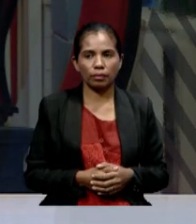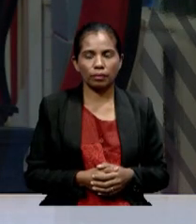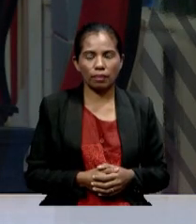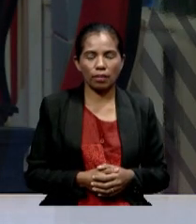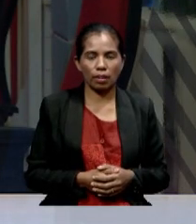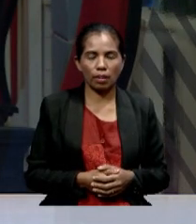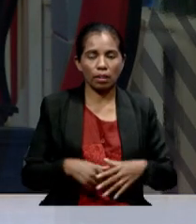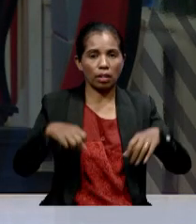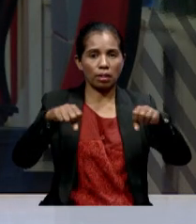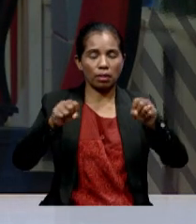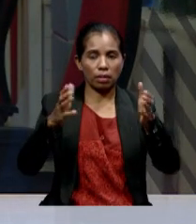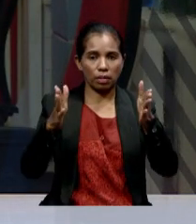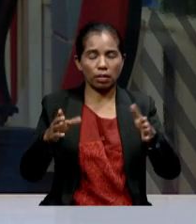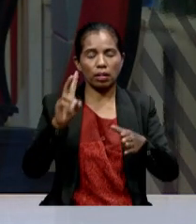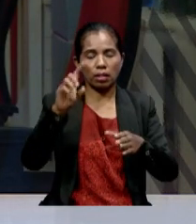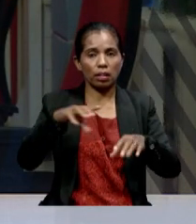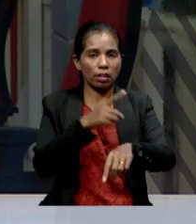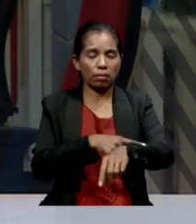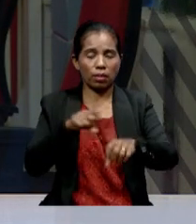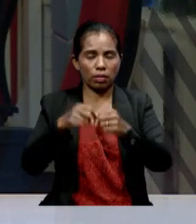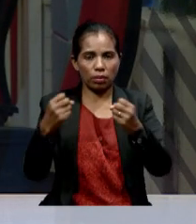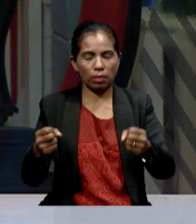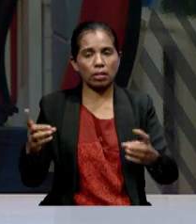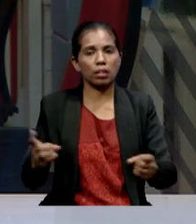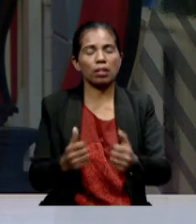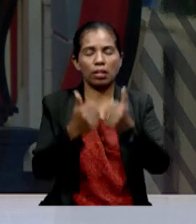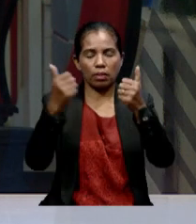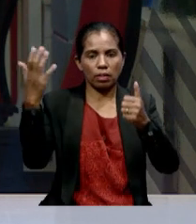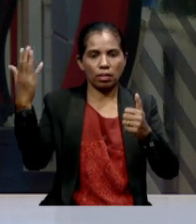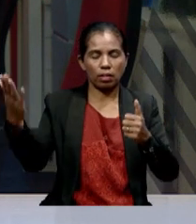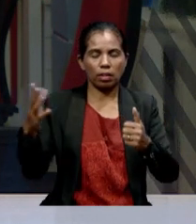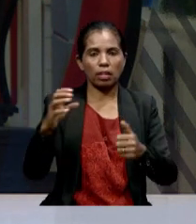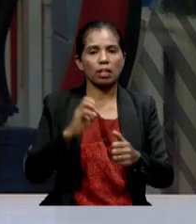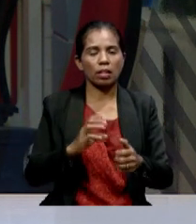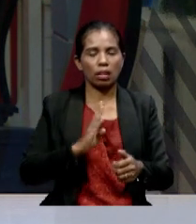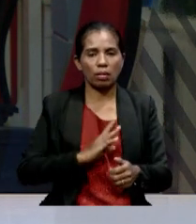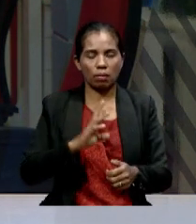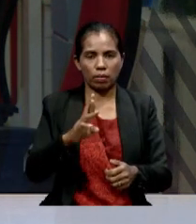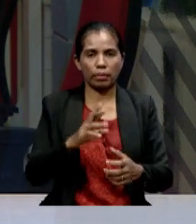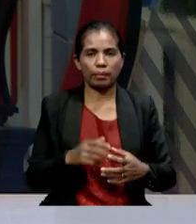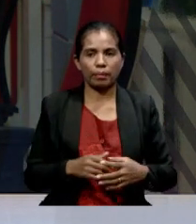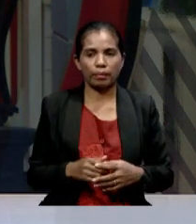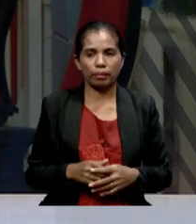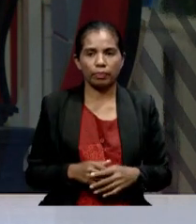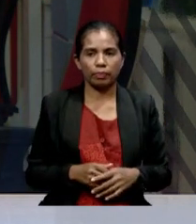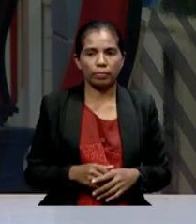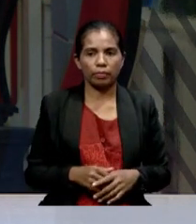motorista ida liman tohar ia accidente trafego nebe acontece ia area elemloi.